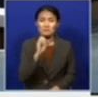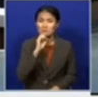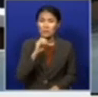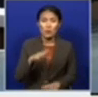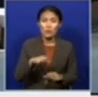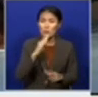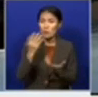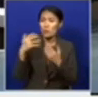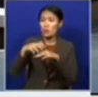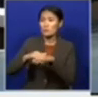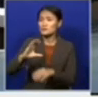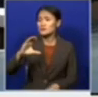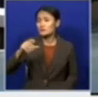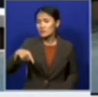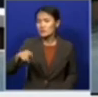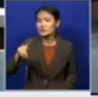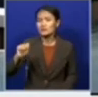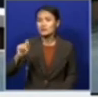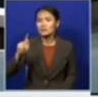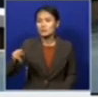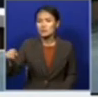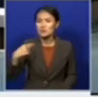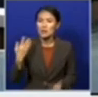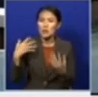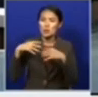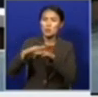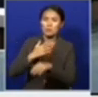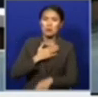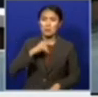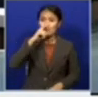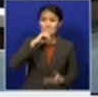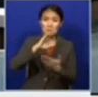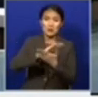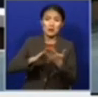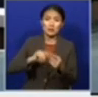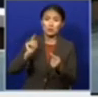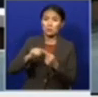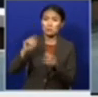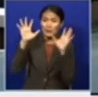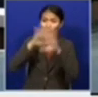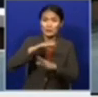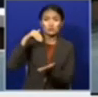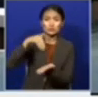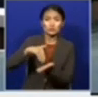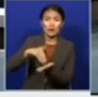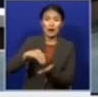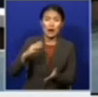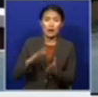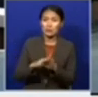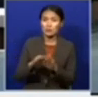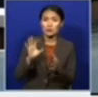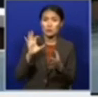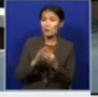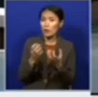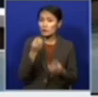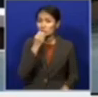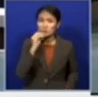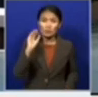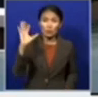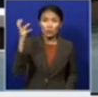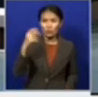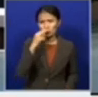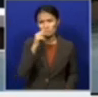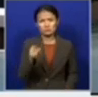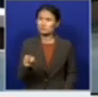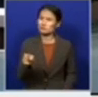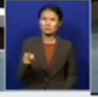เม็กซิโกได้มากน้อยแค่ไหนดิฉันคิดว่าในประเด็นเรื่องห่วงโซ่อุปทานโลกเรายังจำเป็นที่ต้องศึกษาในรายละเอียดอีกมากนะคะการที่จะ